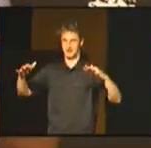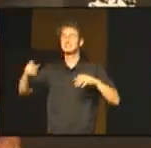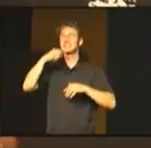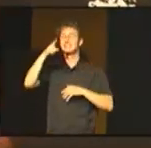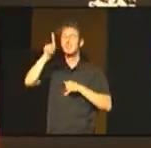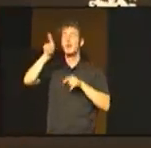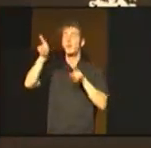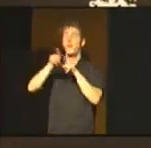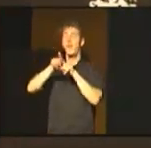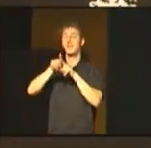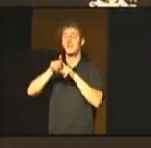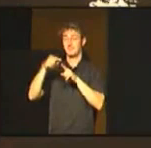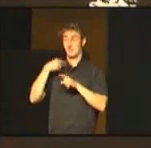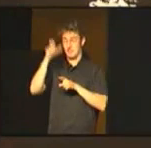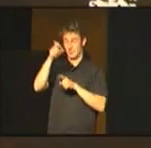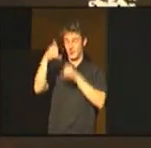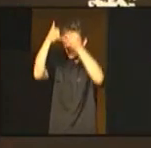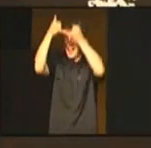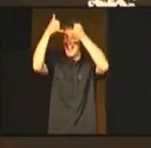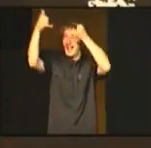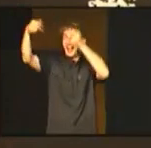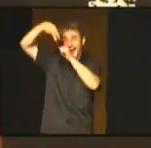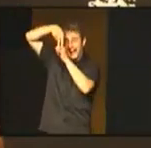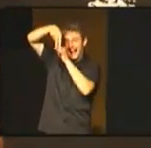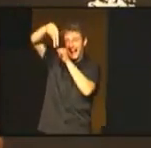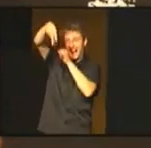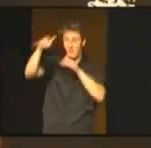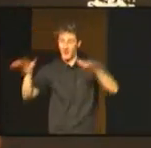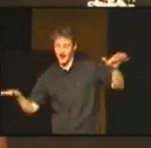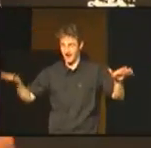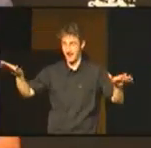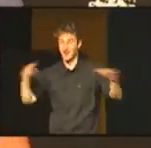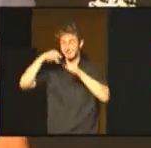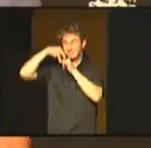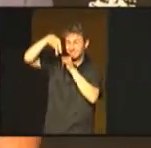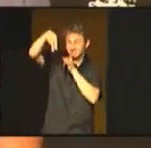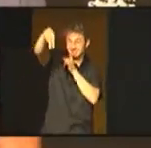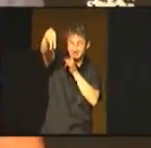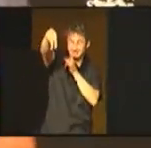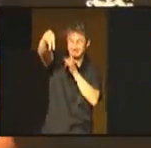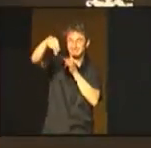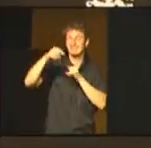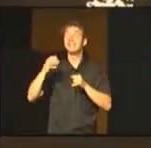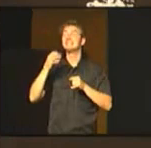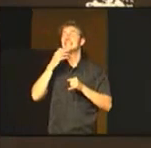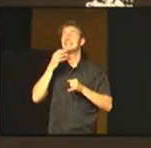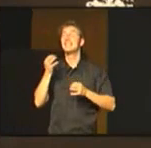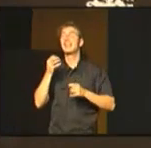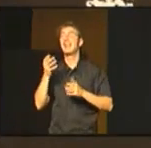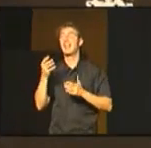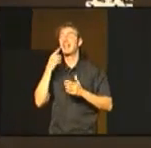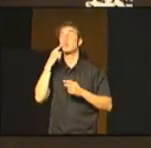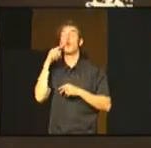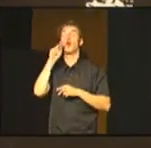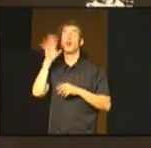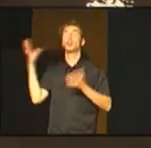Aquell número de circ quan l'equilibrista passa per la corda fluixa i diu: si per un moment, en lloc de